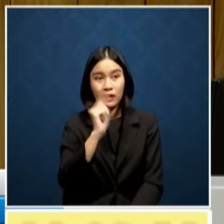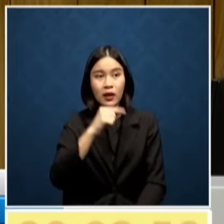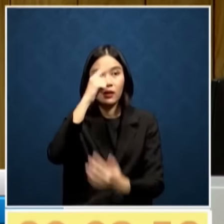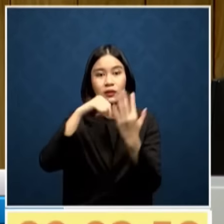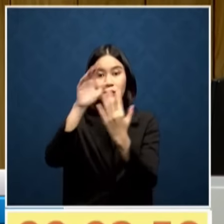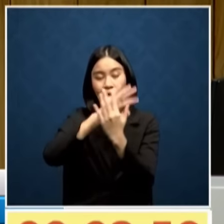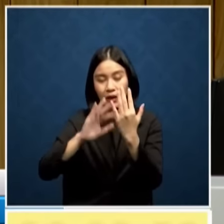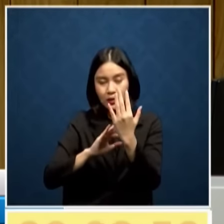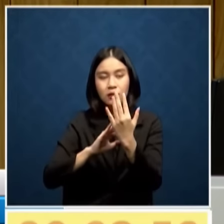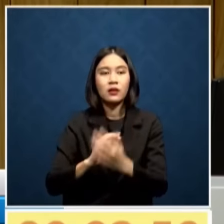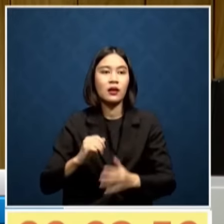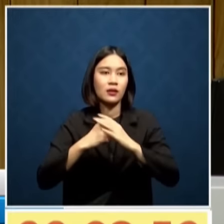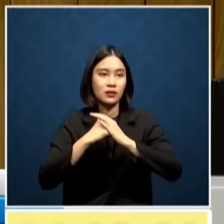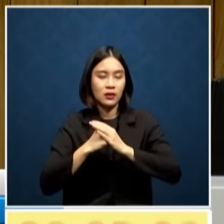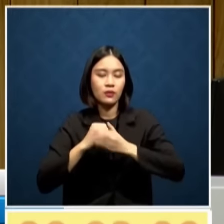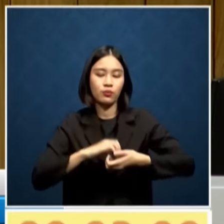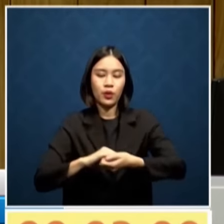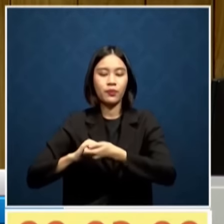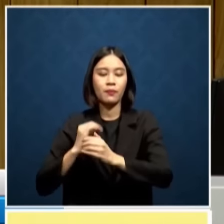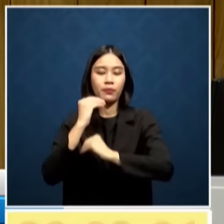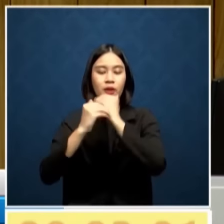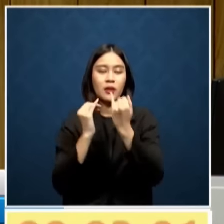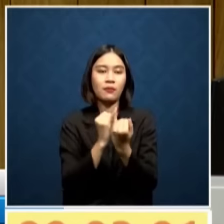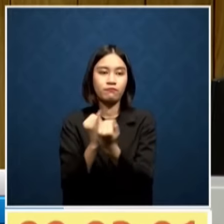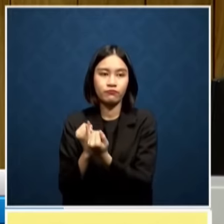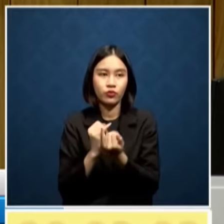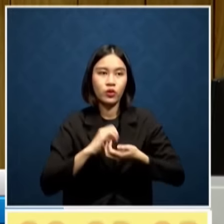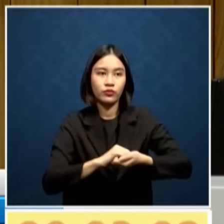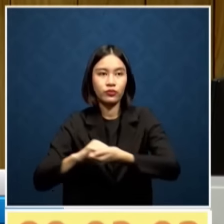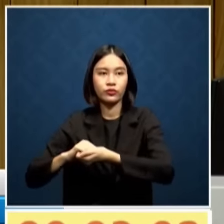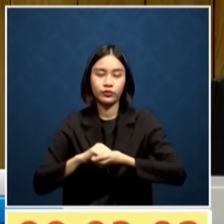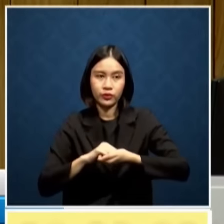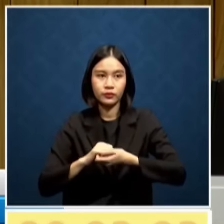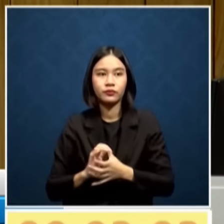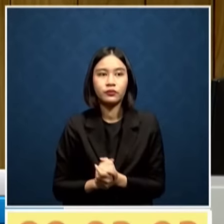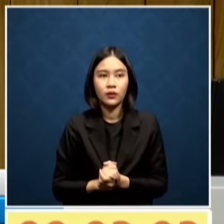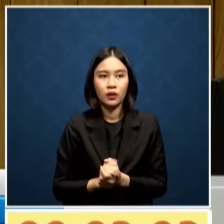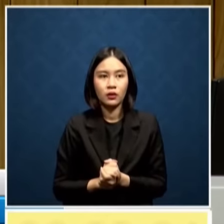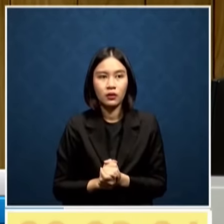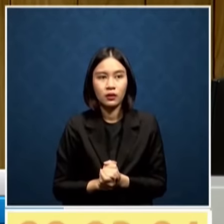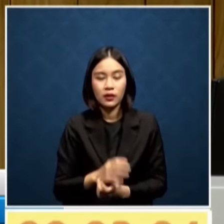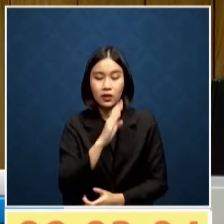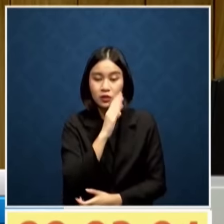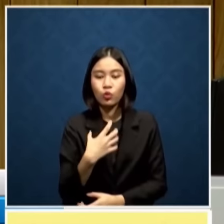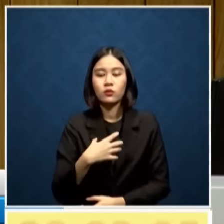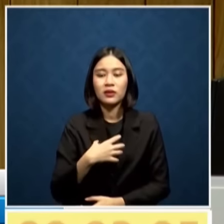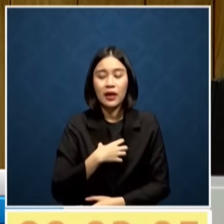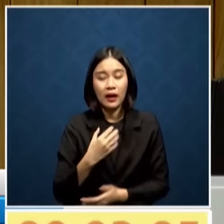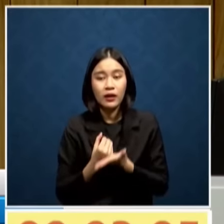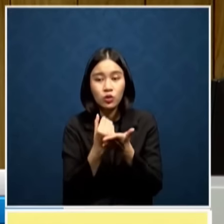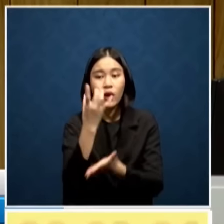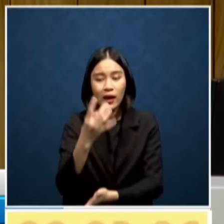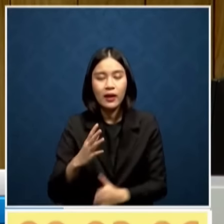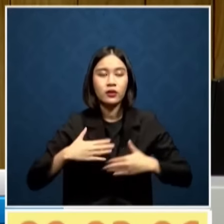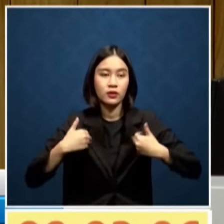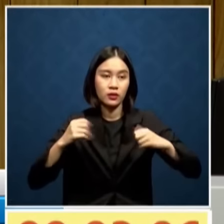ทยกับจีนเนี่ยมีความสัมพันธ์ก้าวไปด้วยกันนะเขายังมองไทยเราเป็นอะไรแล้วเขาบอกอะไรที่เขาช่วยได้ยินดีสมมติเรามี